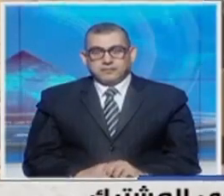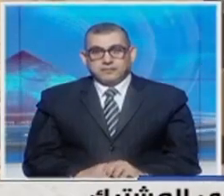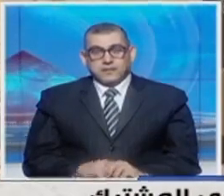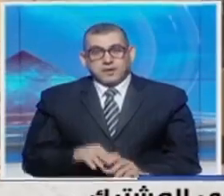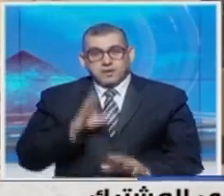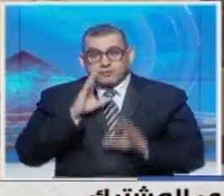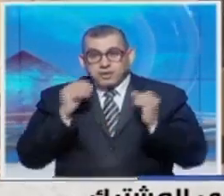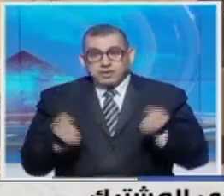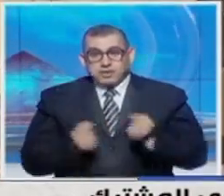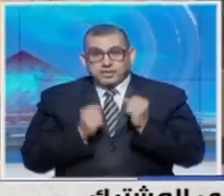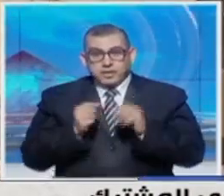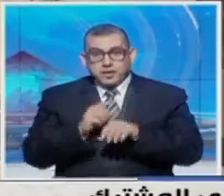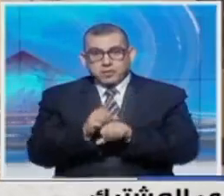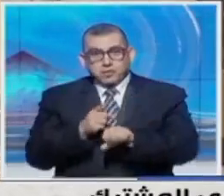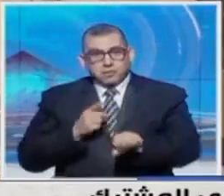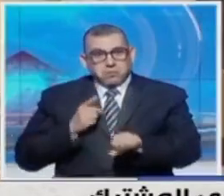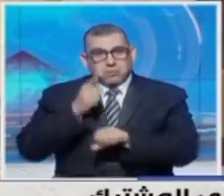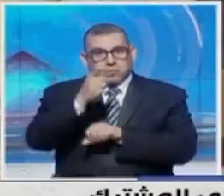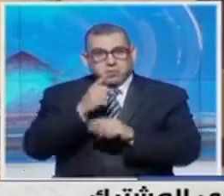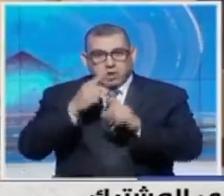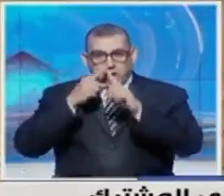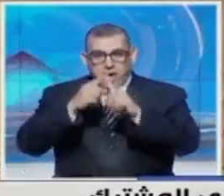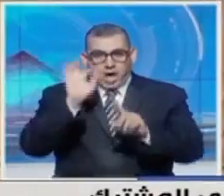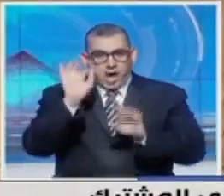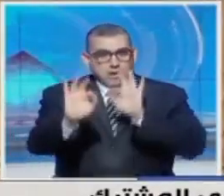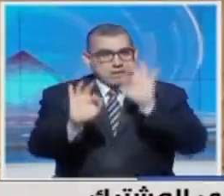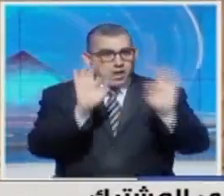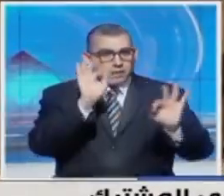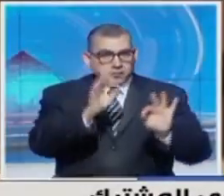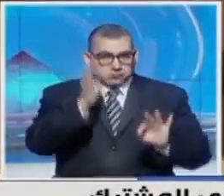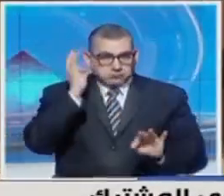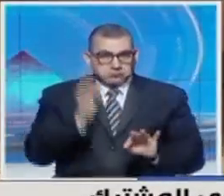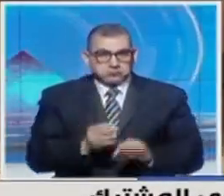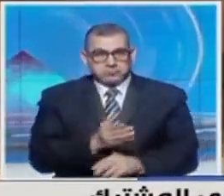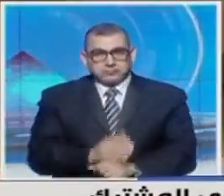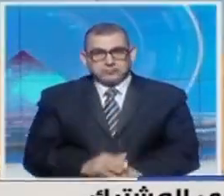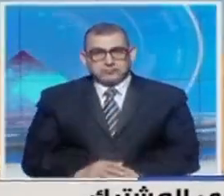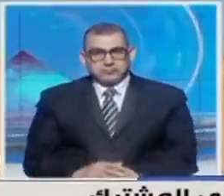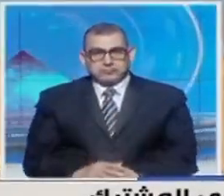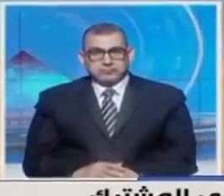ونفذت أعمال القصف المدفعي على الأهداف المخططة،